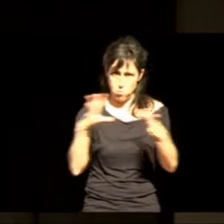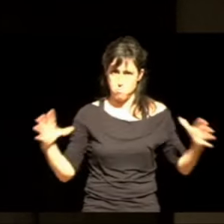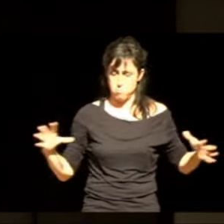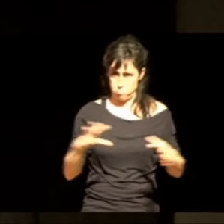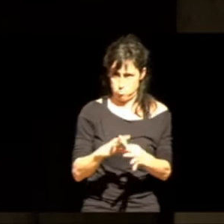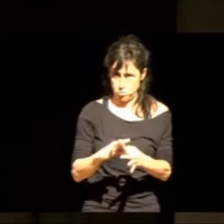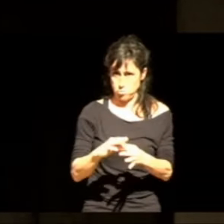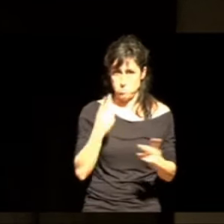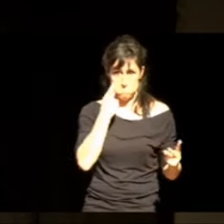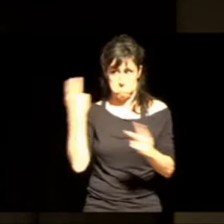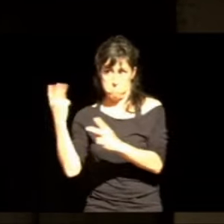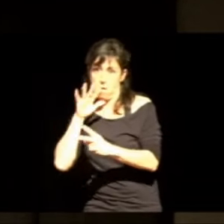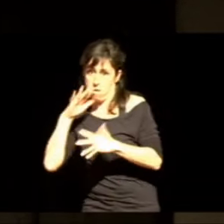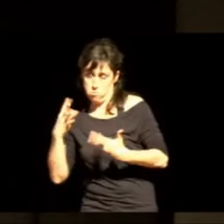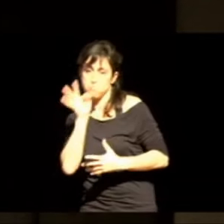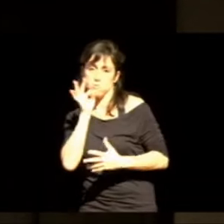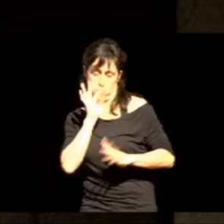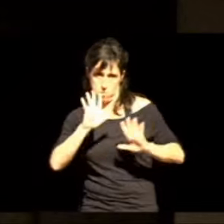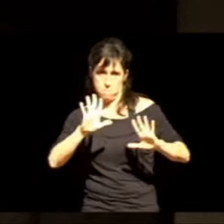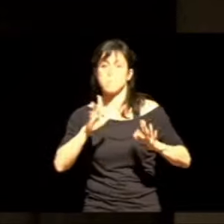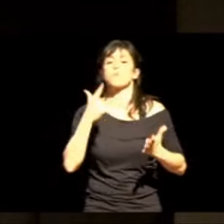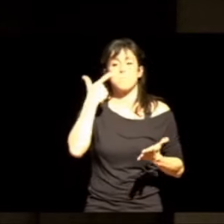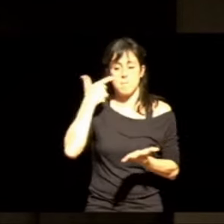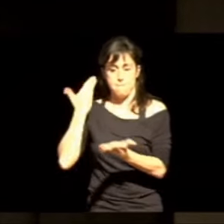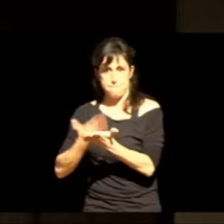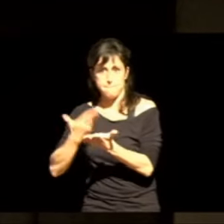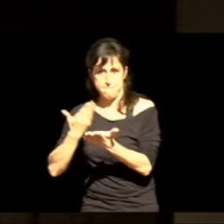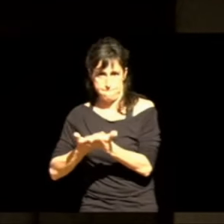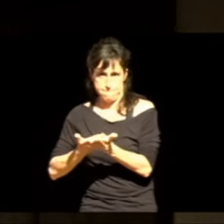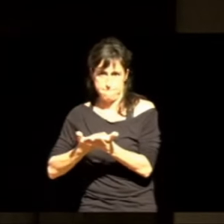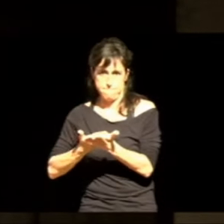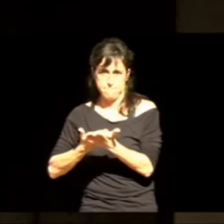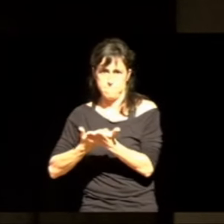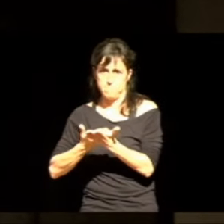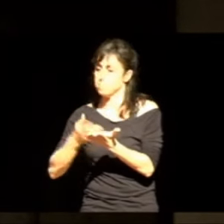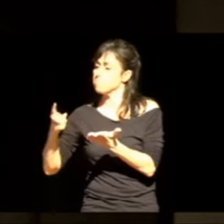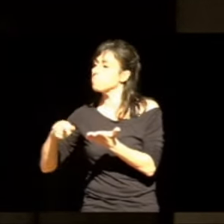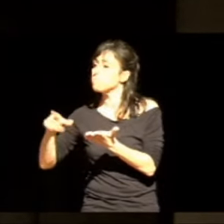beroseago, evidentzia iturria. Hau da, nondik datu, nondik jaso behar ditugu, nondik jaso behar dituzte ikastetxeetan